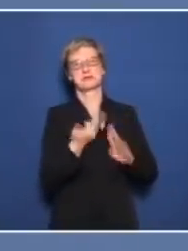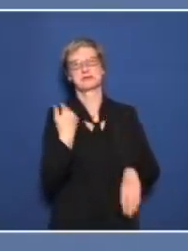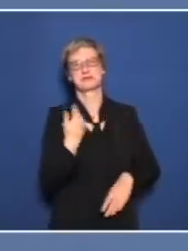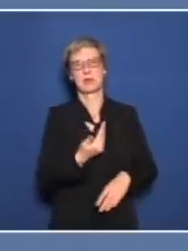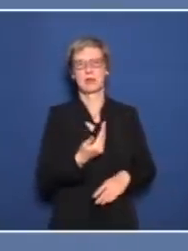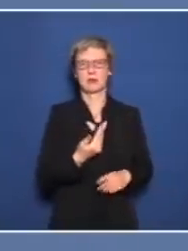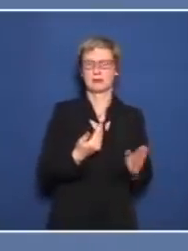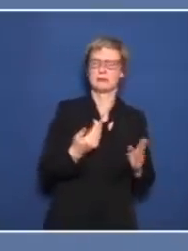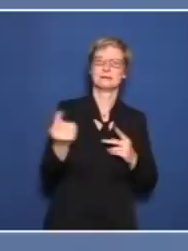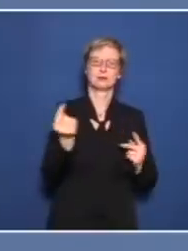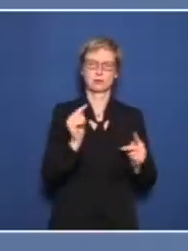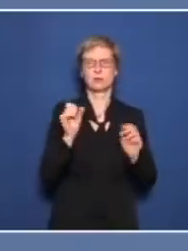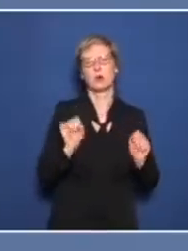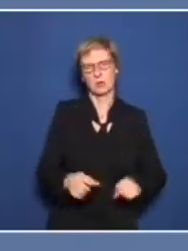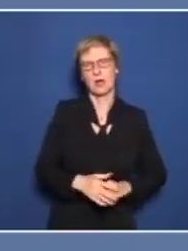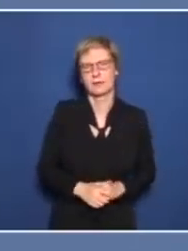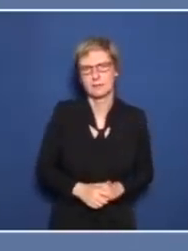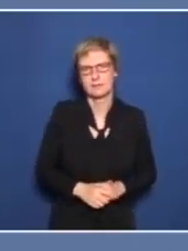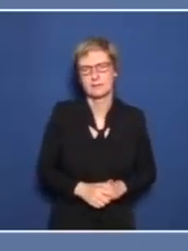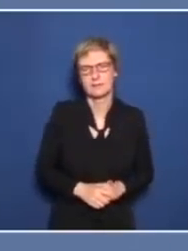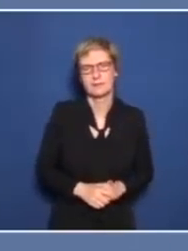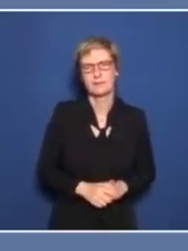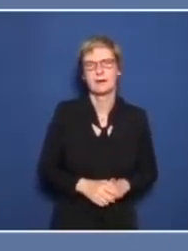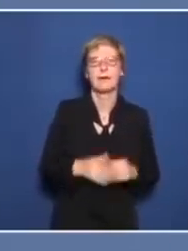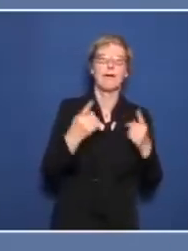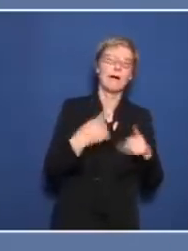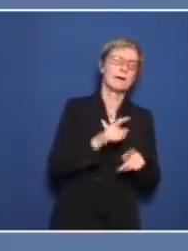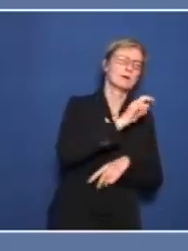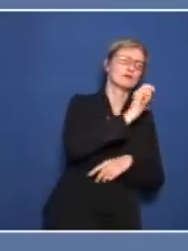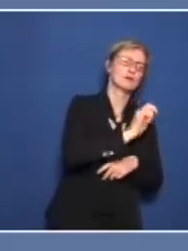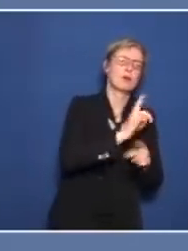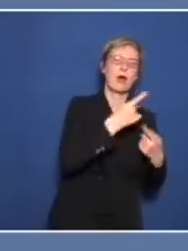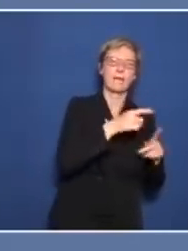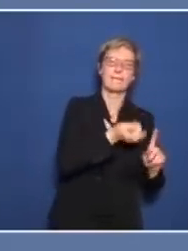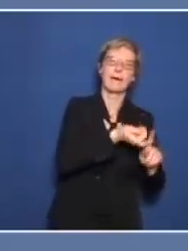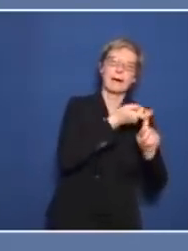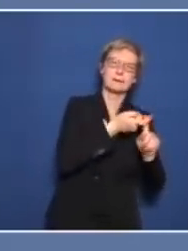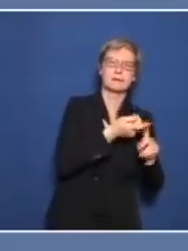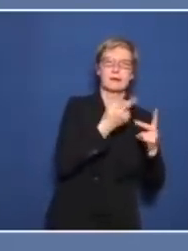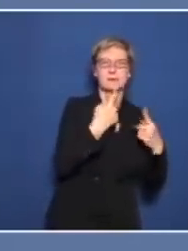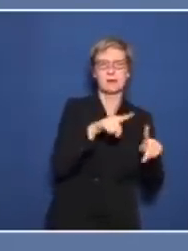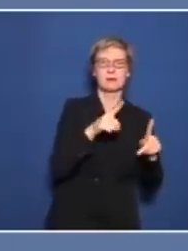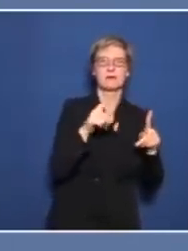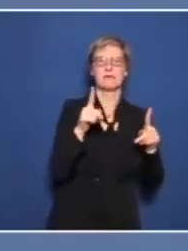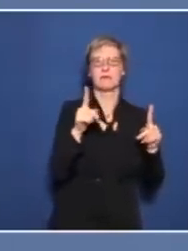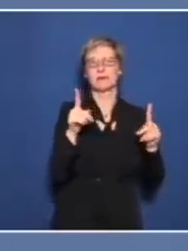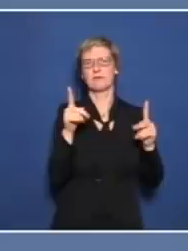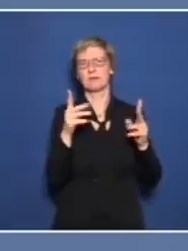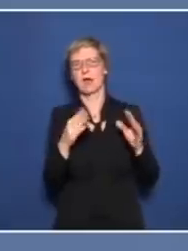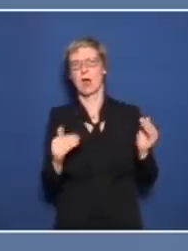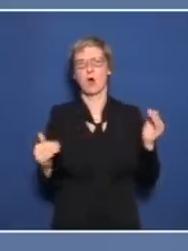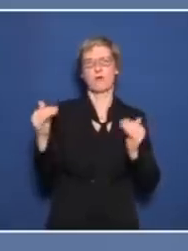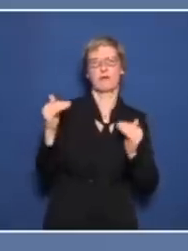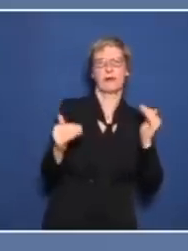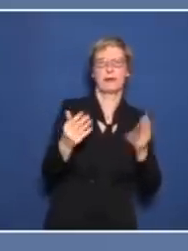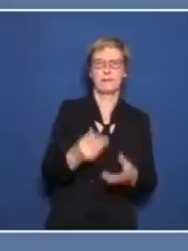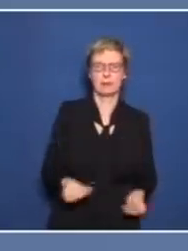dann irgendwie wieder eine Erkenntnis, die durch einen etwas anderen Ansatz wieder was Relativierendes hat. Eins bleibt aber